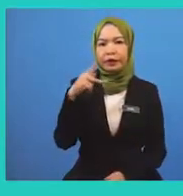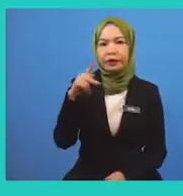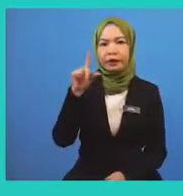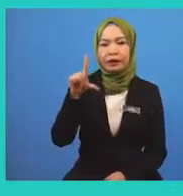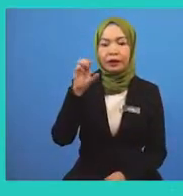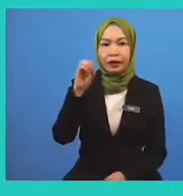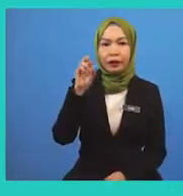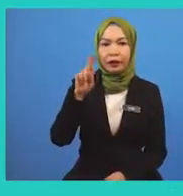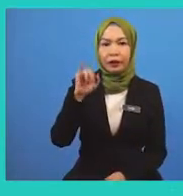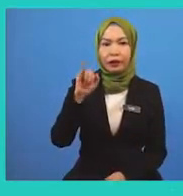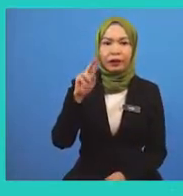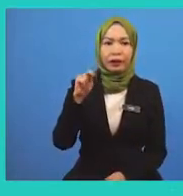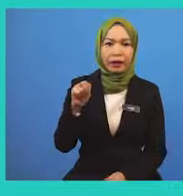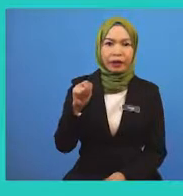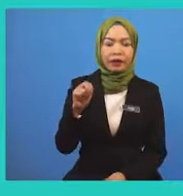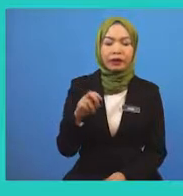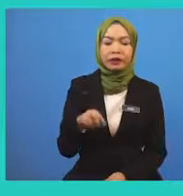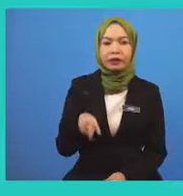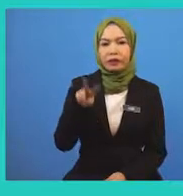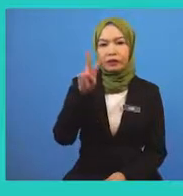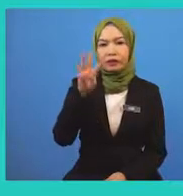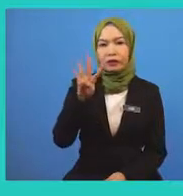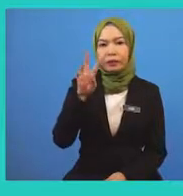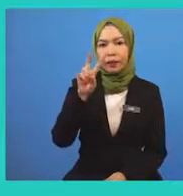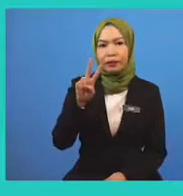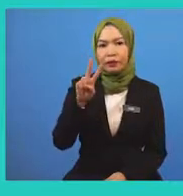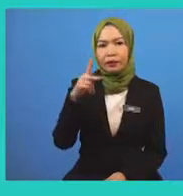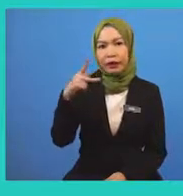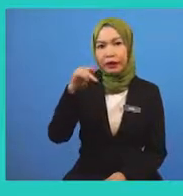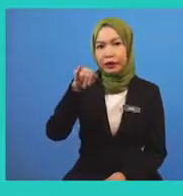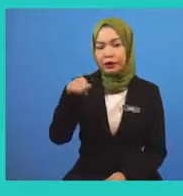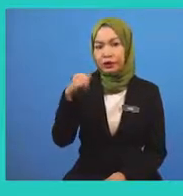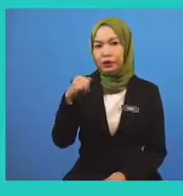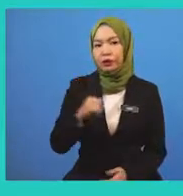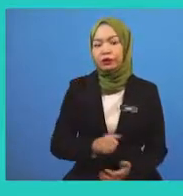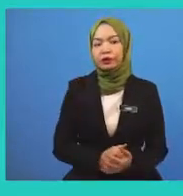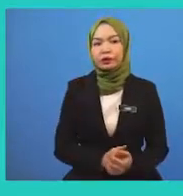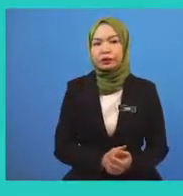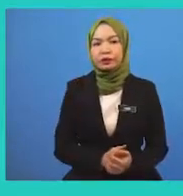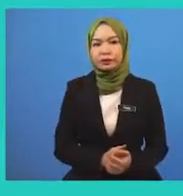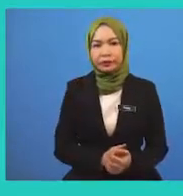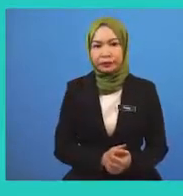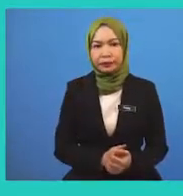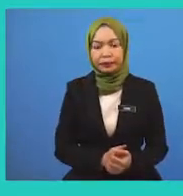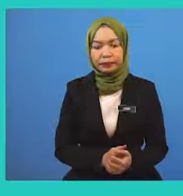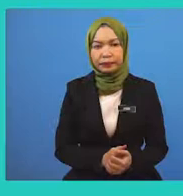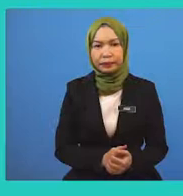sebanyak 242 kilojoule untuk memecahkan ikatan-ikatan